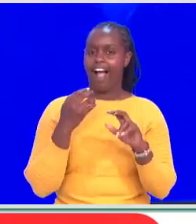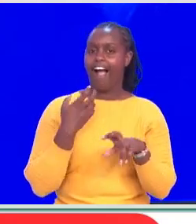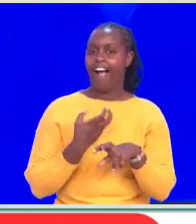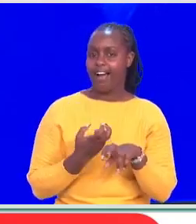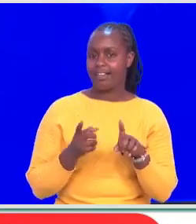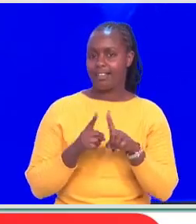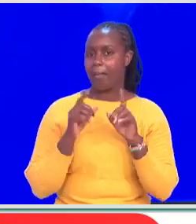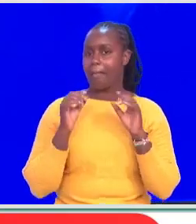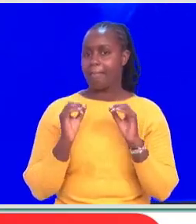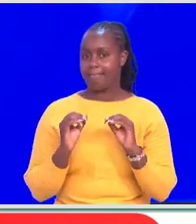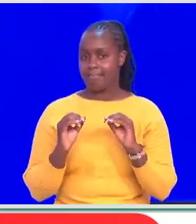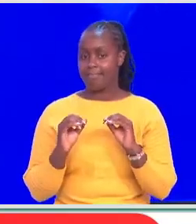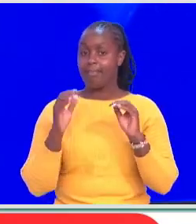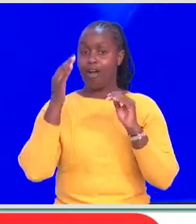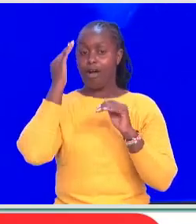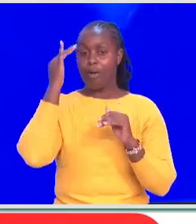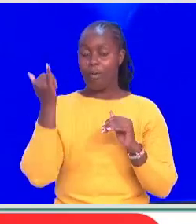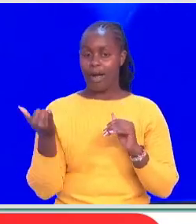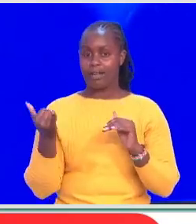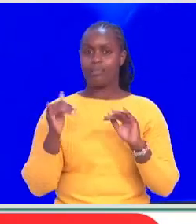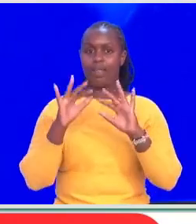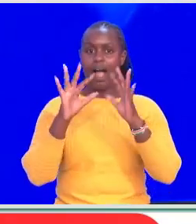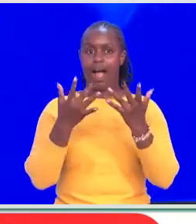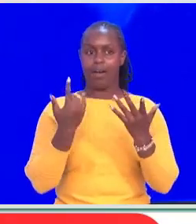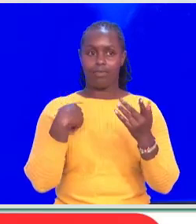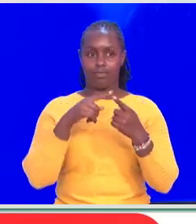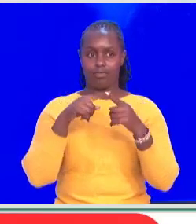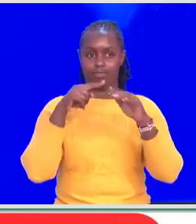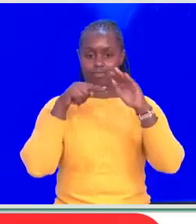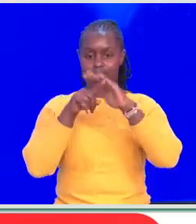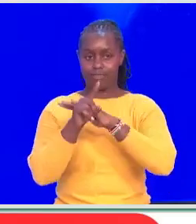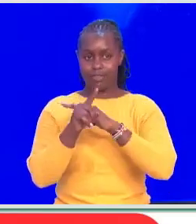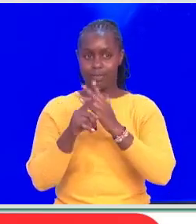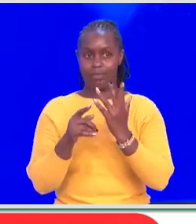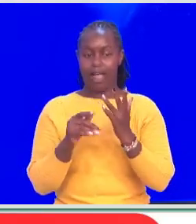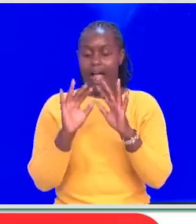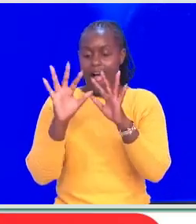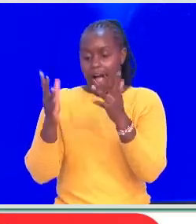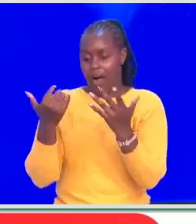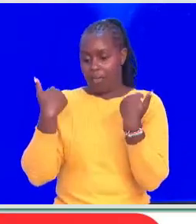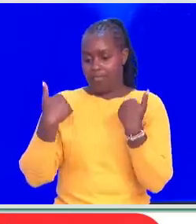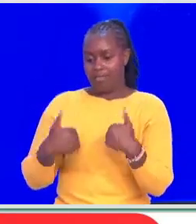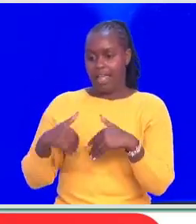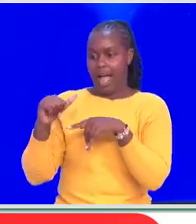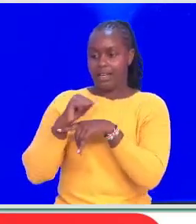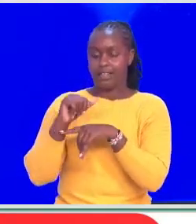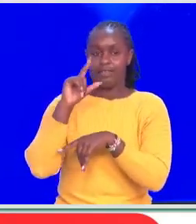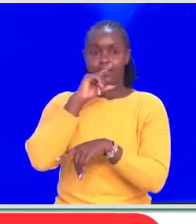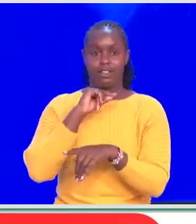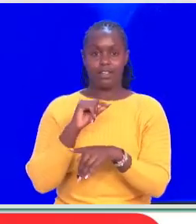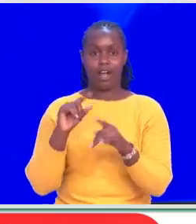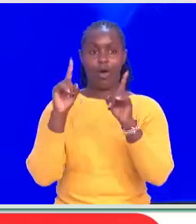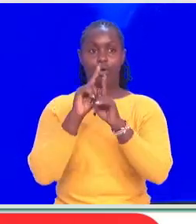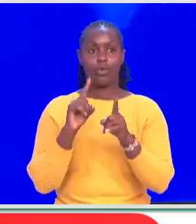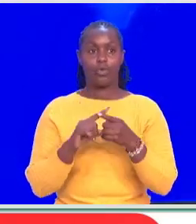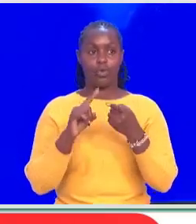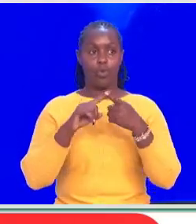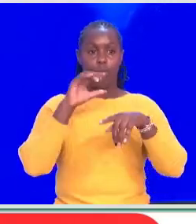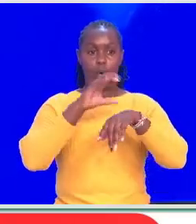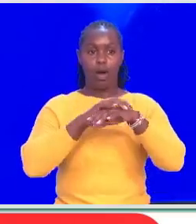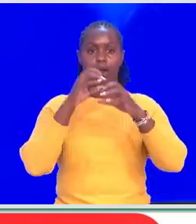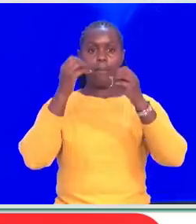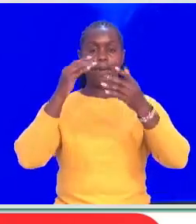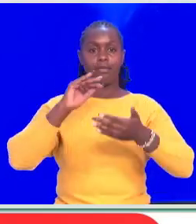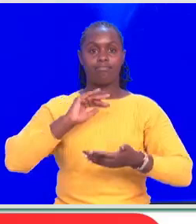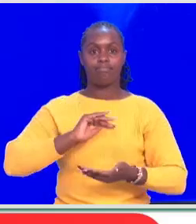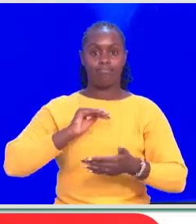pia vile nafunga vile nilikuwa nimetrain. And prepared nitafunga magoli pia mingi. Juu pia